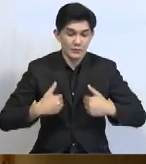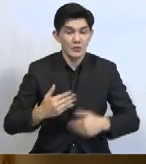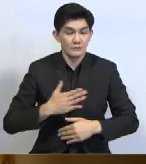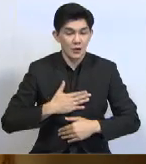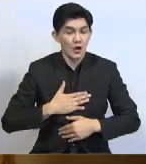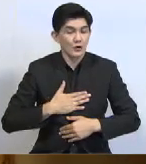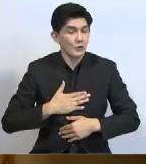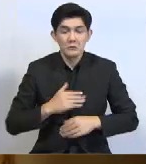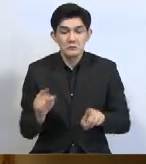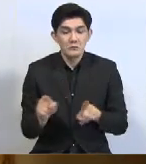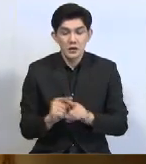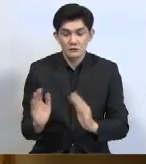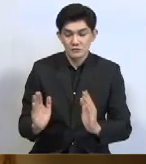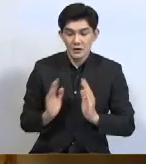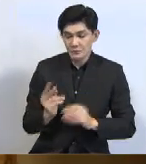องค์เป็นแบบเทศสอน